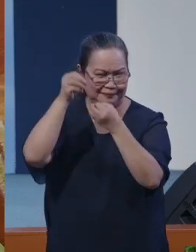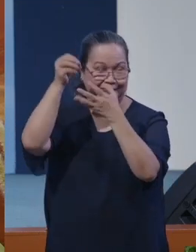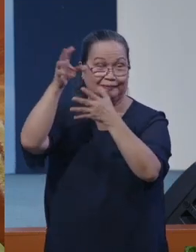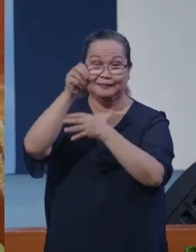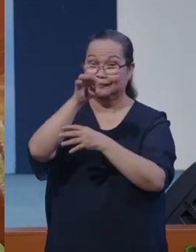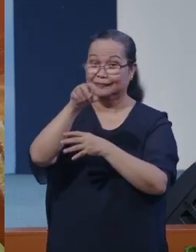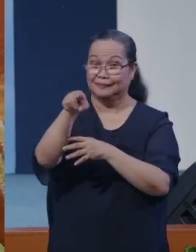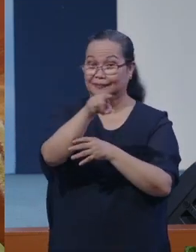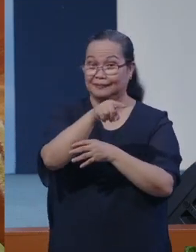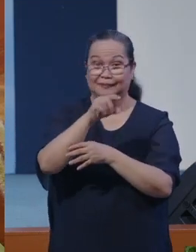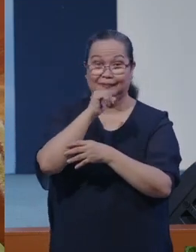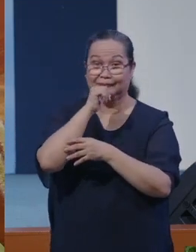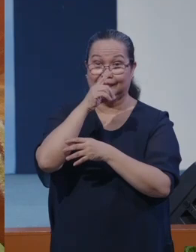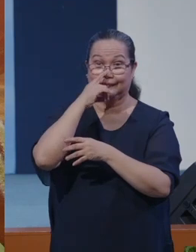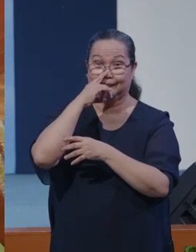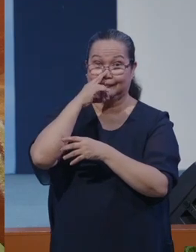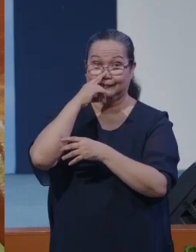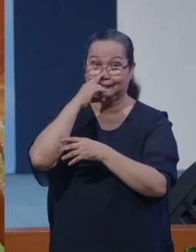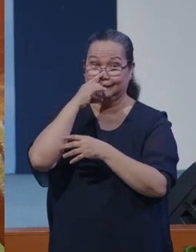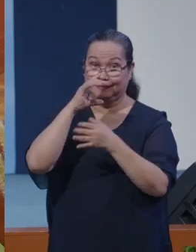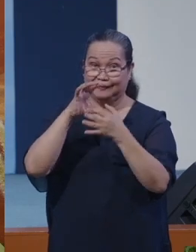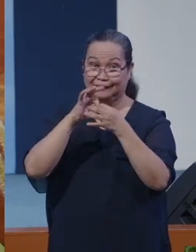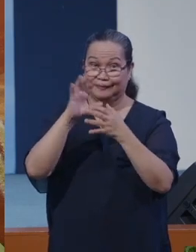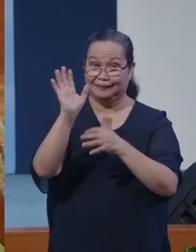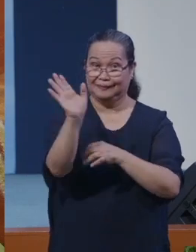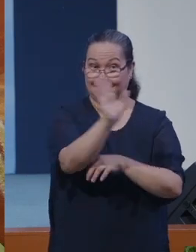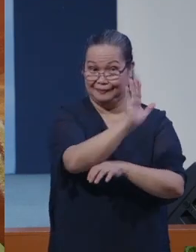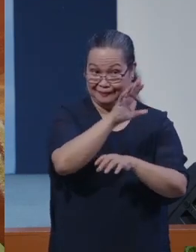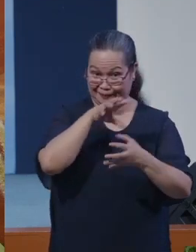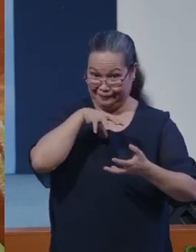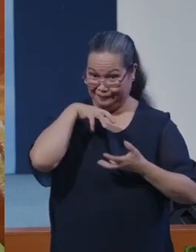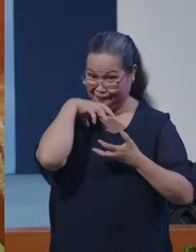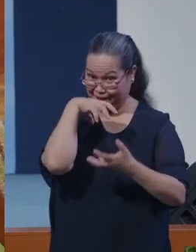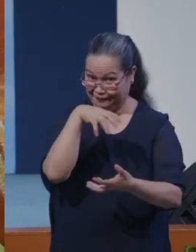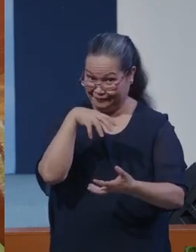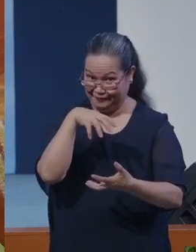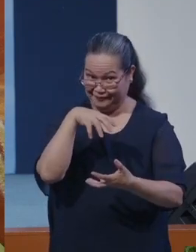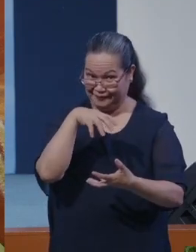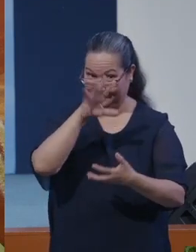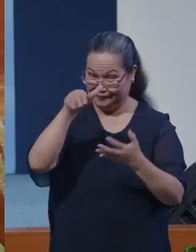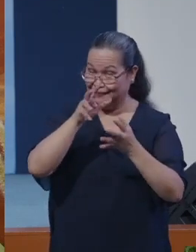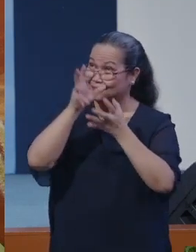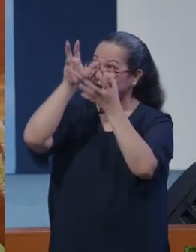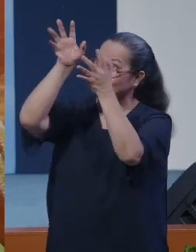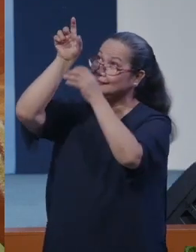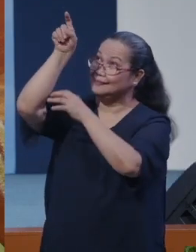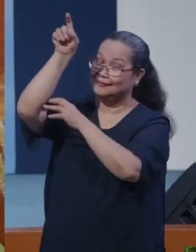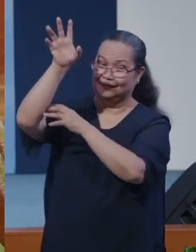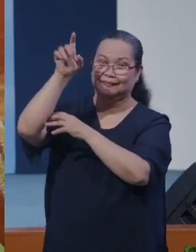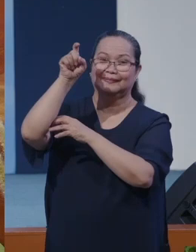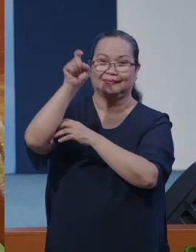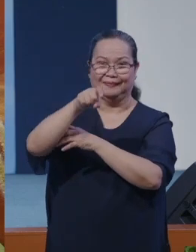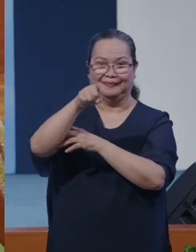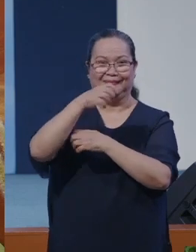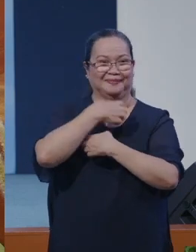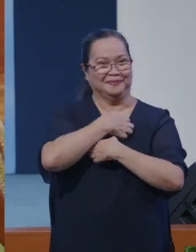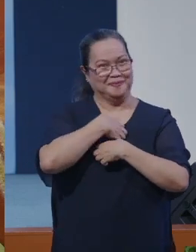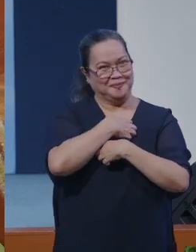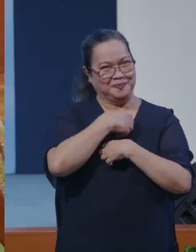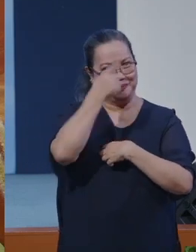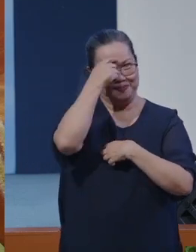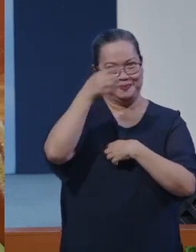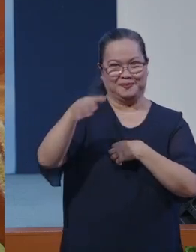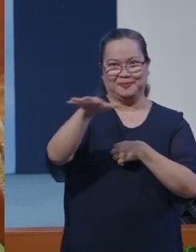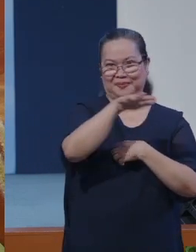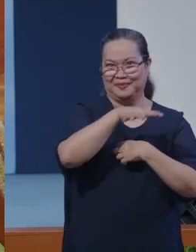hindi po kayo inaalipin ng inyong pag-aari, ang lahat ay sa Kanya, datapwat mag-enjoy